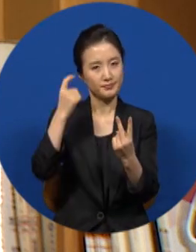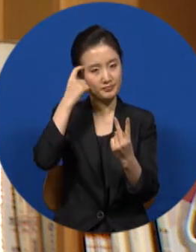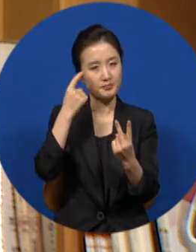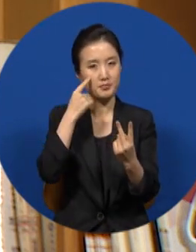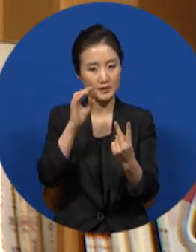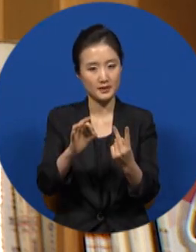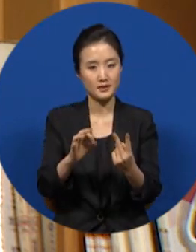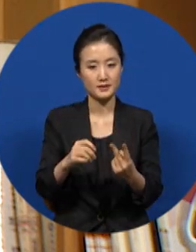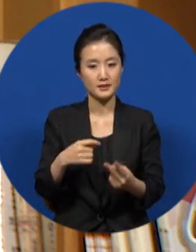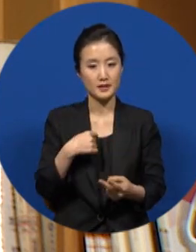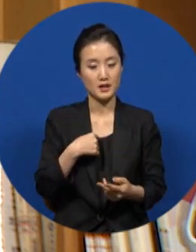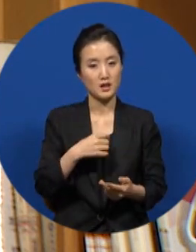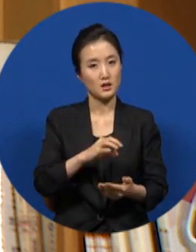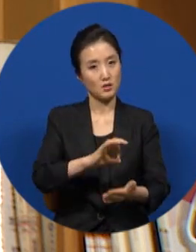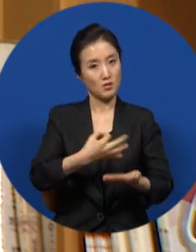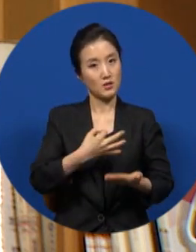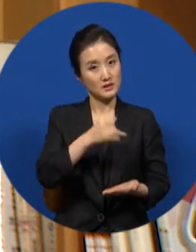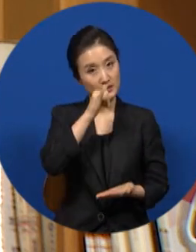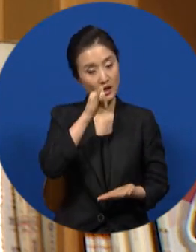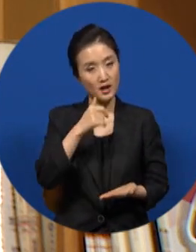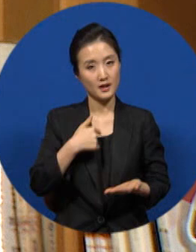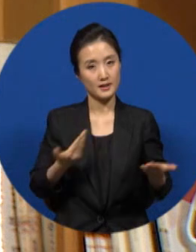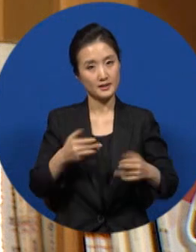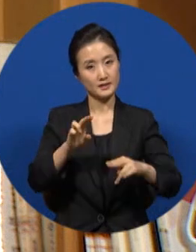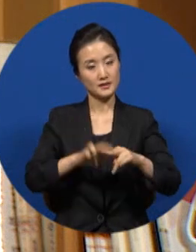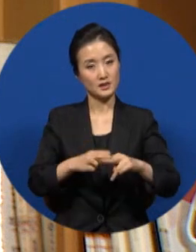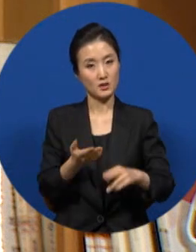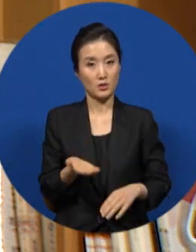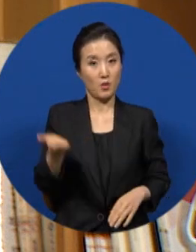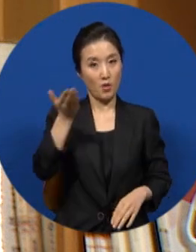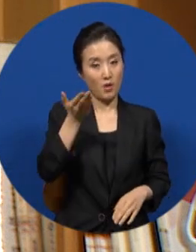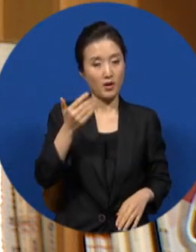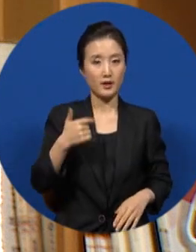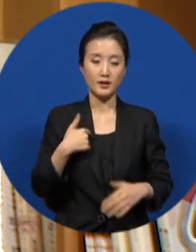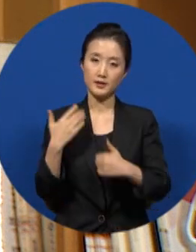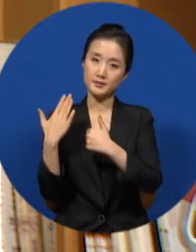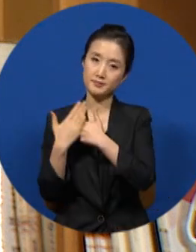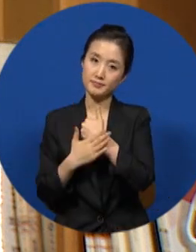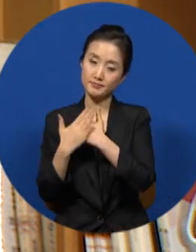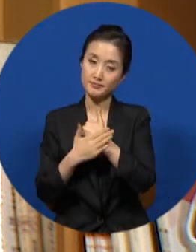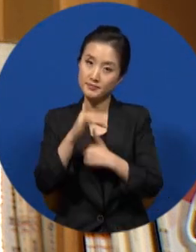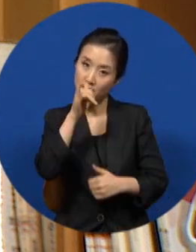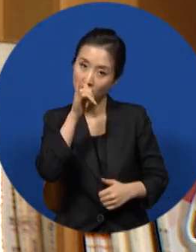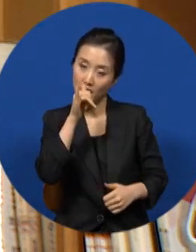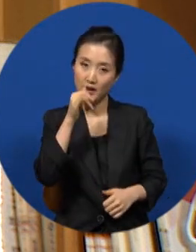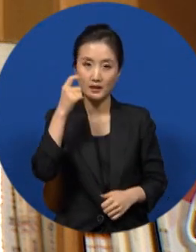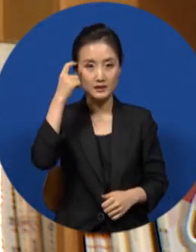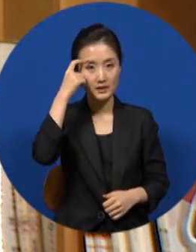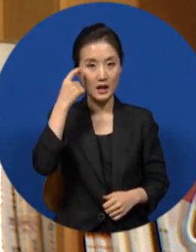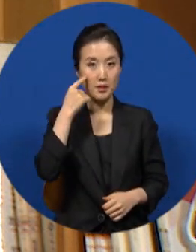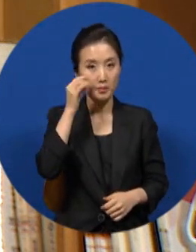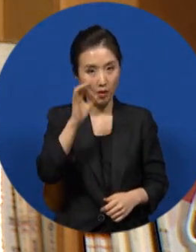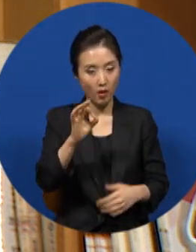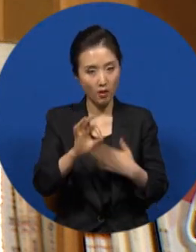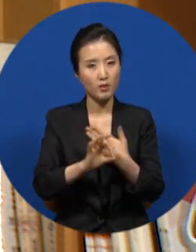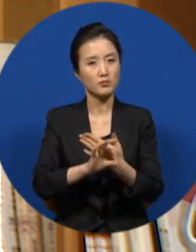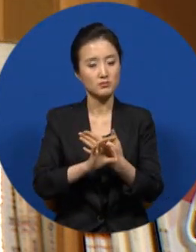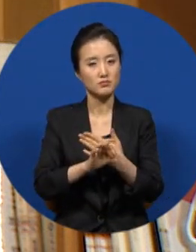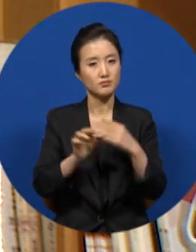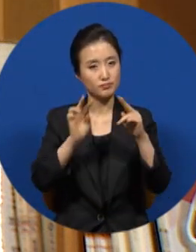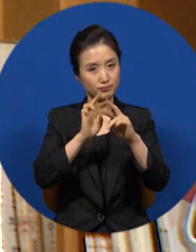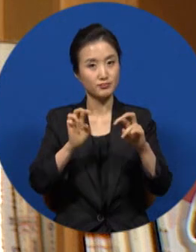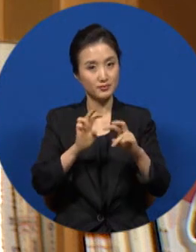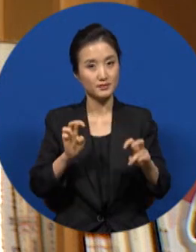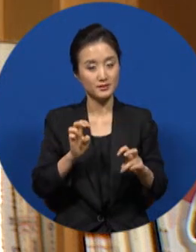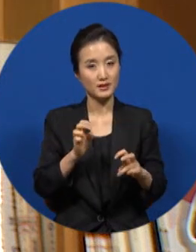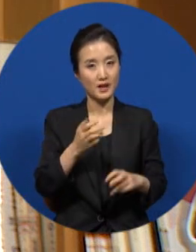벌었던가, 직위는 높아졌던가, 내가 조금 더 남들로부터 대접을 받던가 이렇게 나누어서 생각하면은 좀 분석하기 용이합니다. 보통